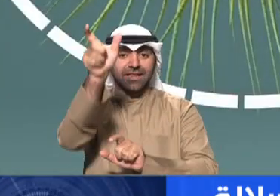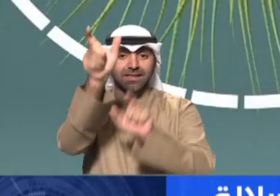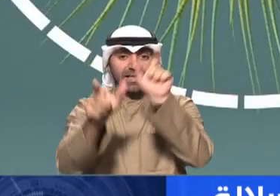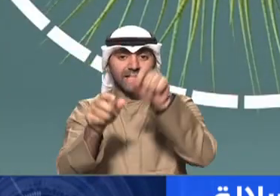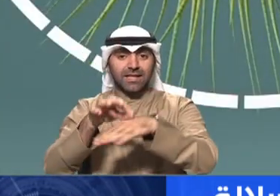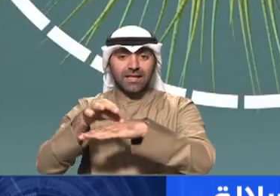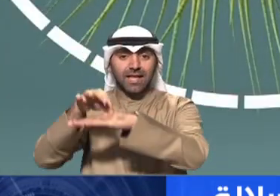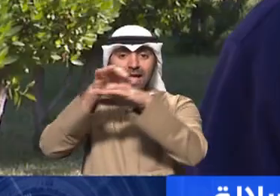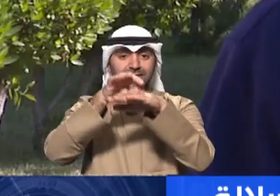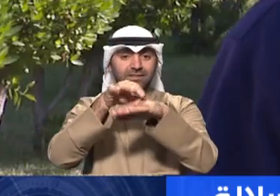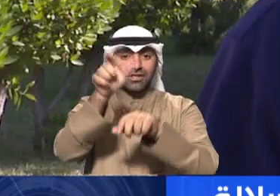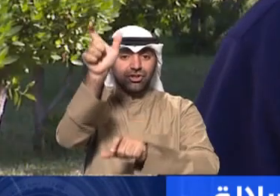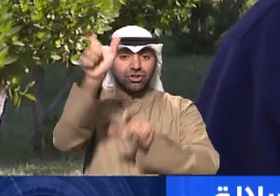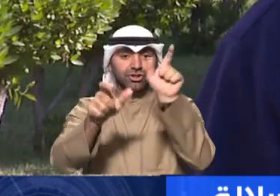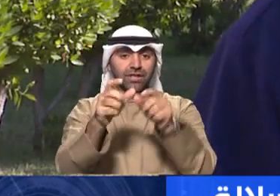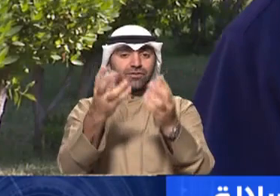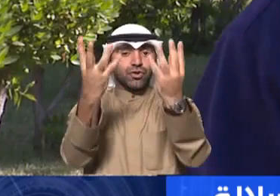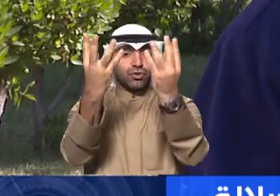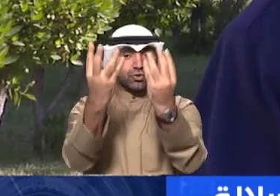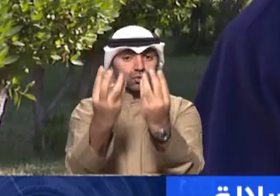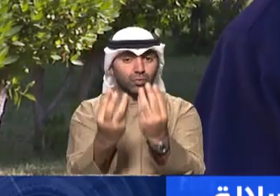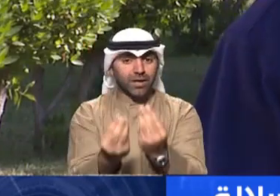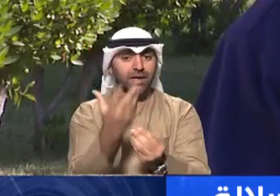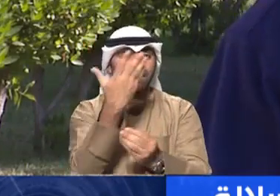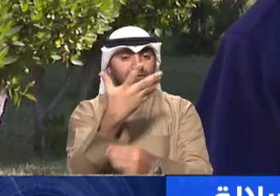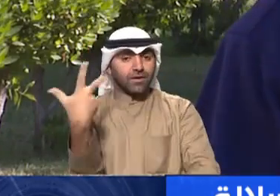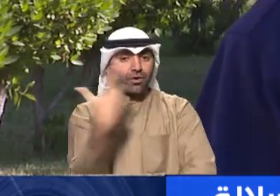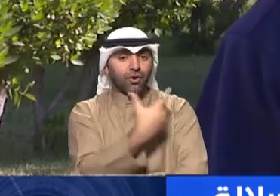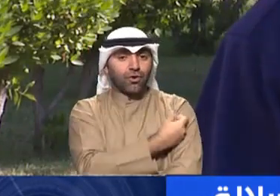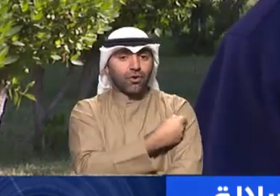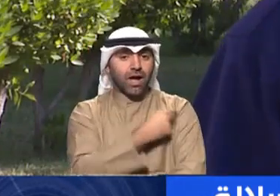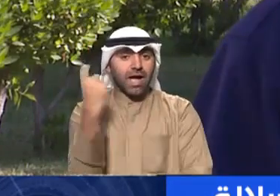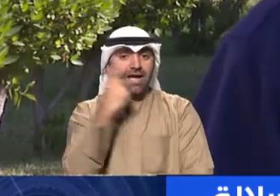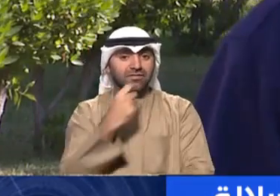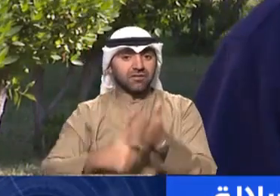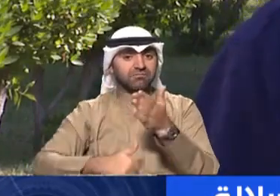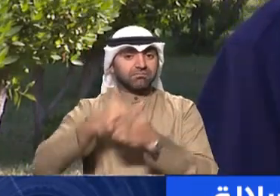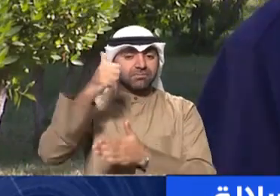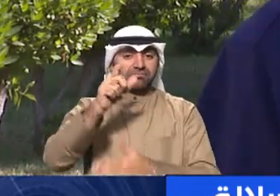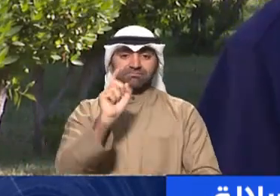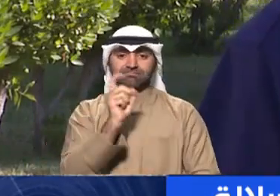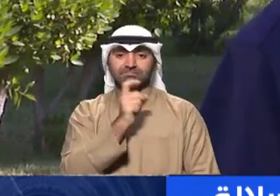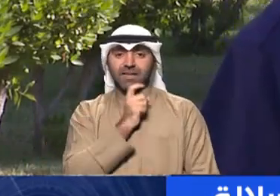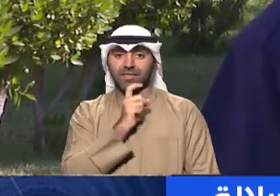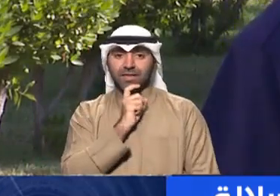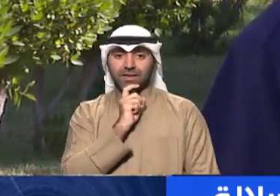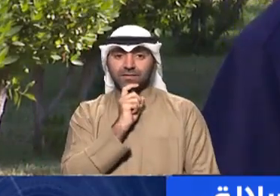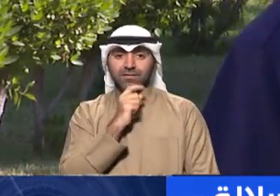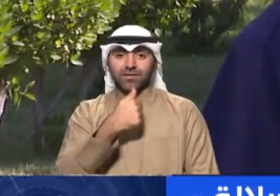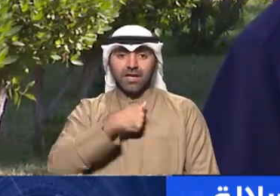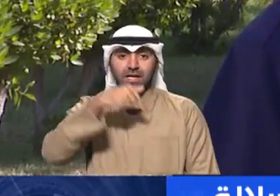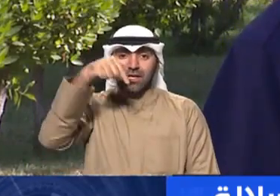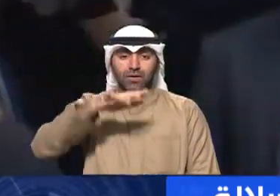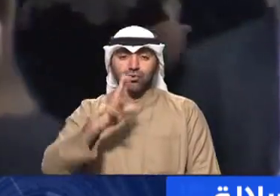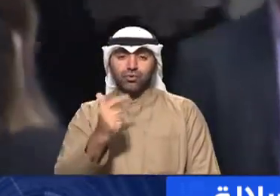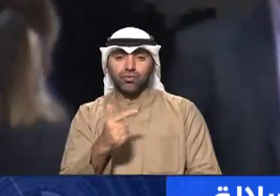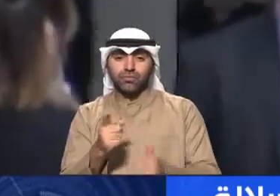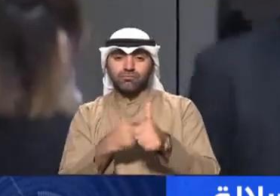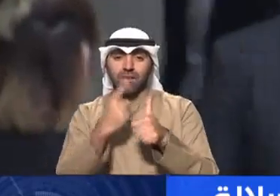من البروتين الشوكي، فطفرة وراثية واحدة لن تحدث مشكلة بالنسبة